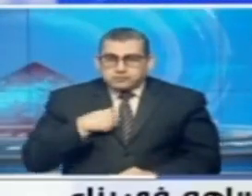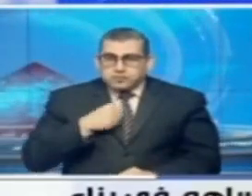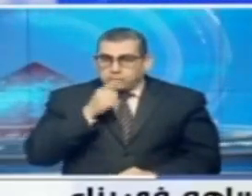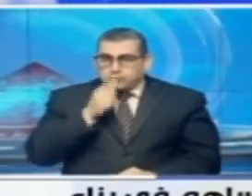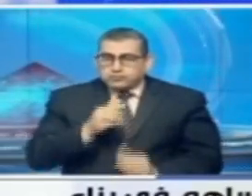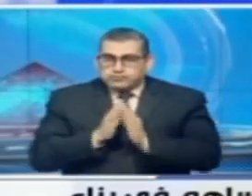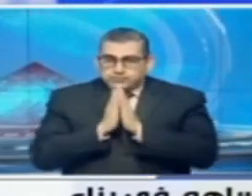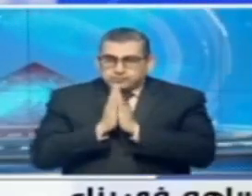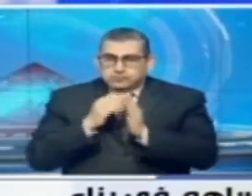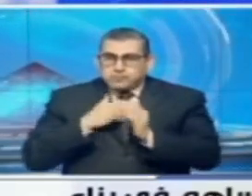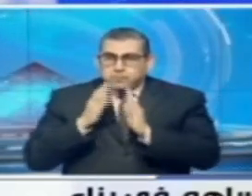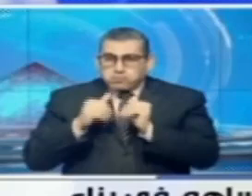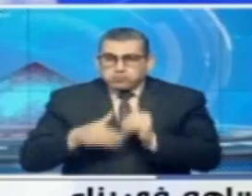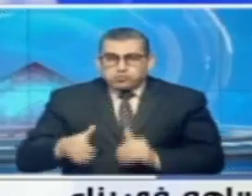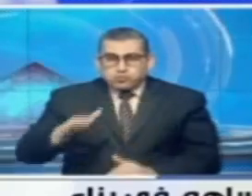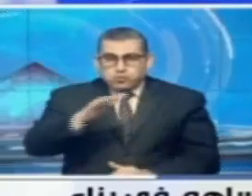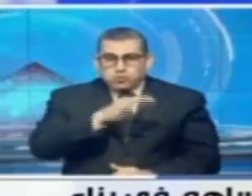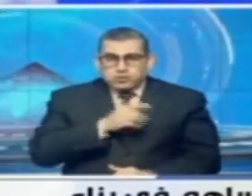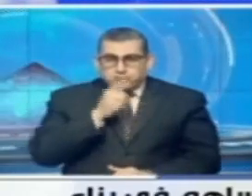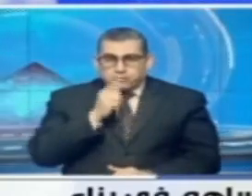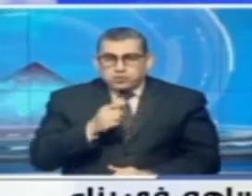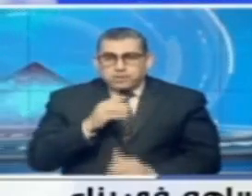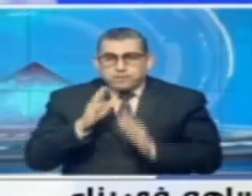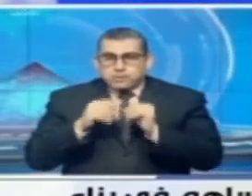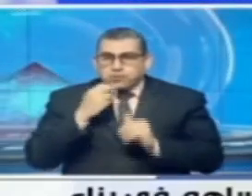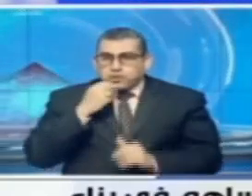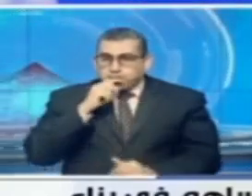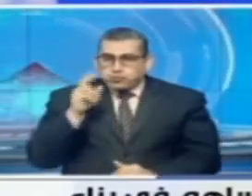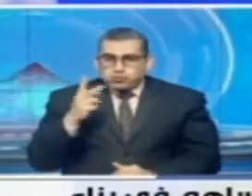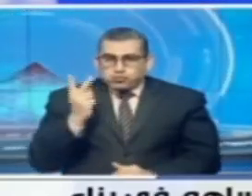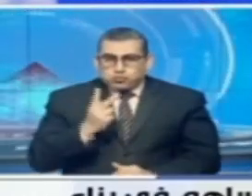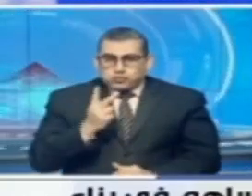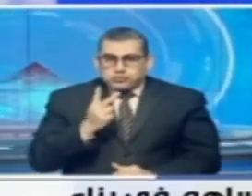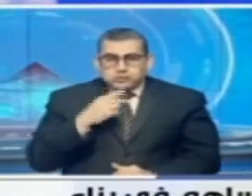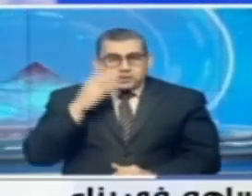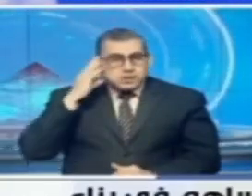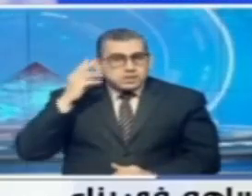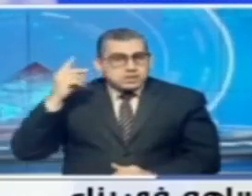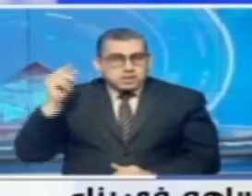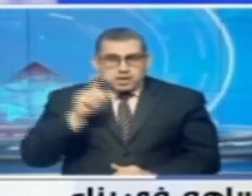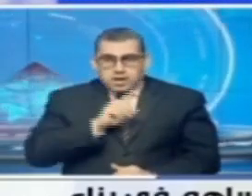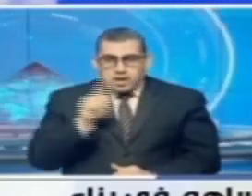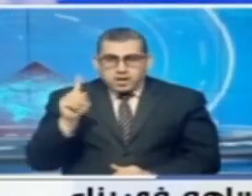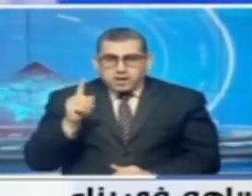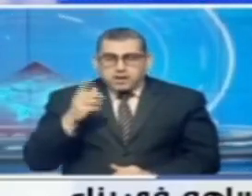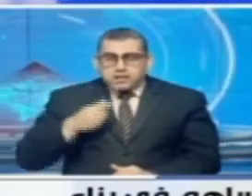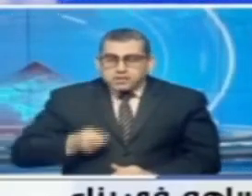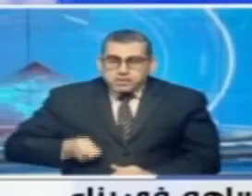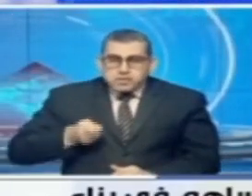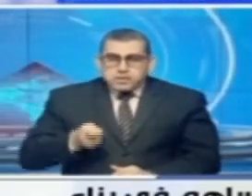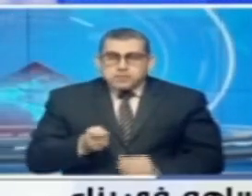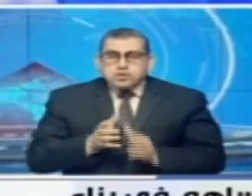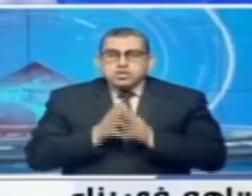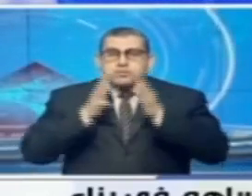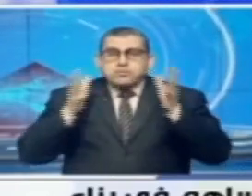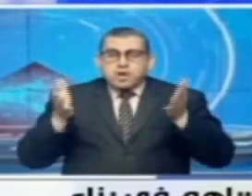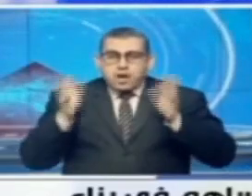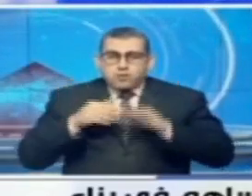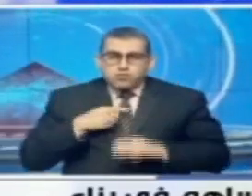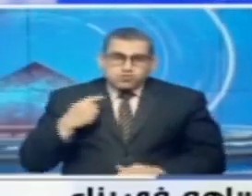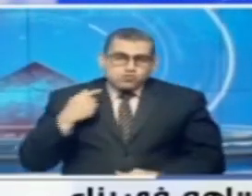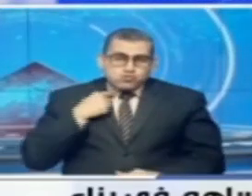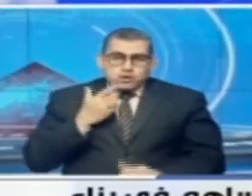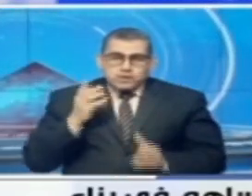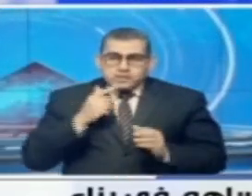كلنا كمصريين ومصريات كمان ما ننساش أبدا أن في تمن كبير قوي الدفع